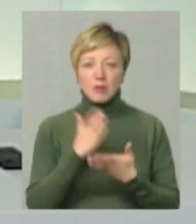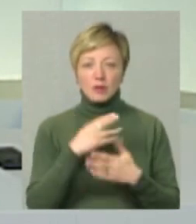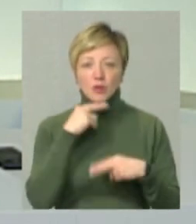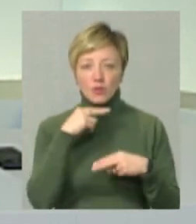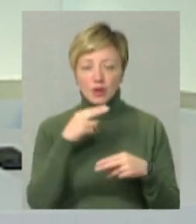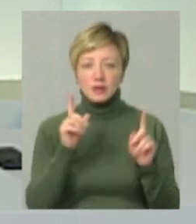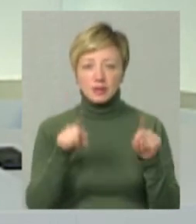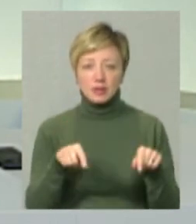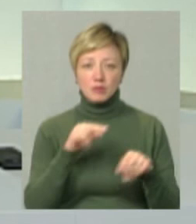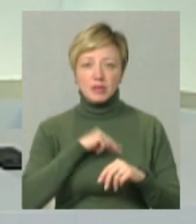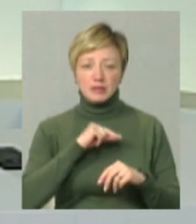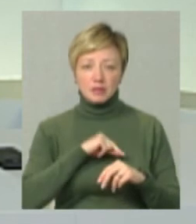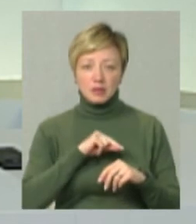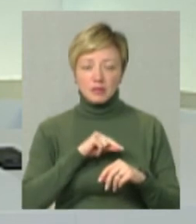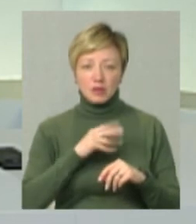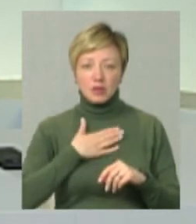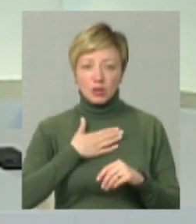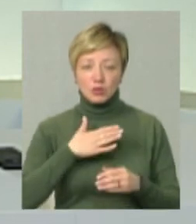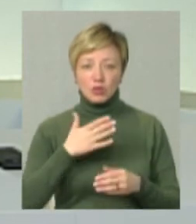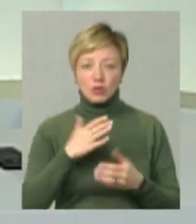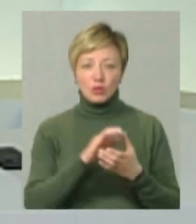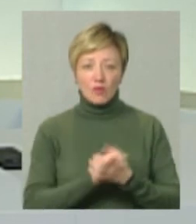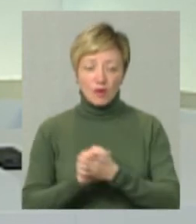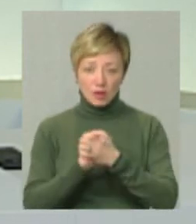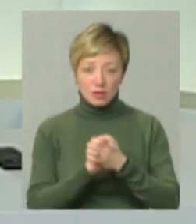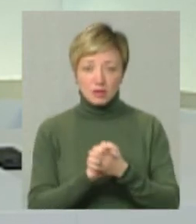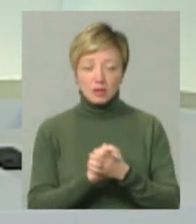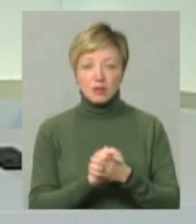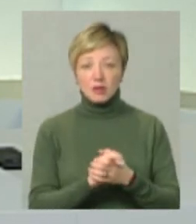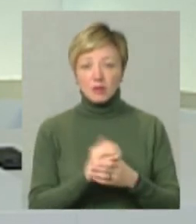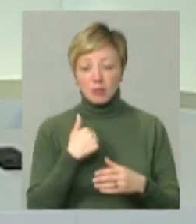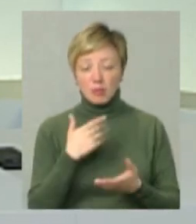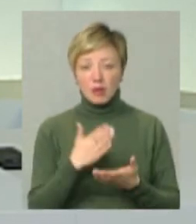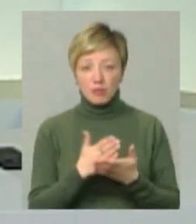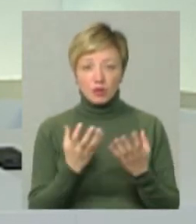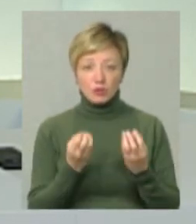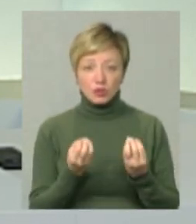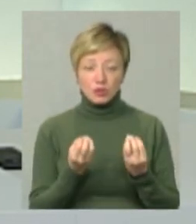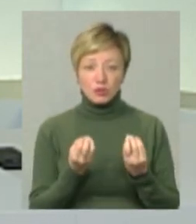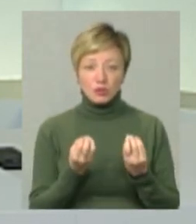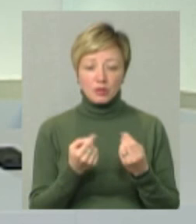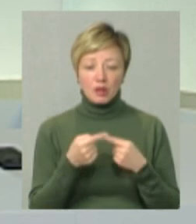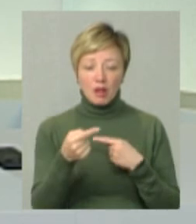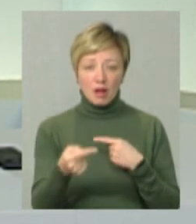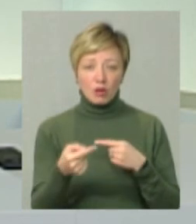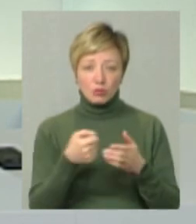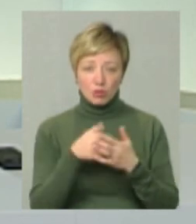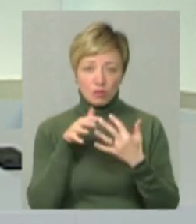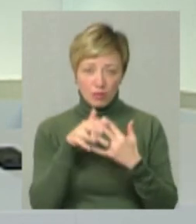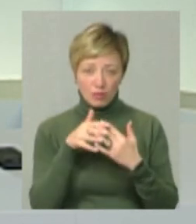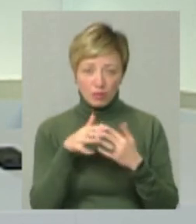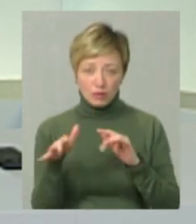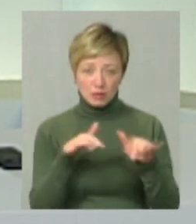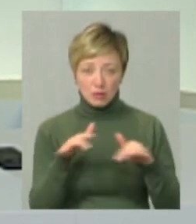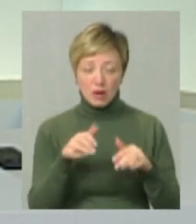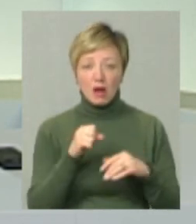маючи на увазі навіть працівників нашого акціонерного товариства, хоча і ми перебуваємо ще далеко до